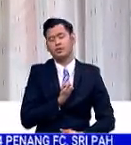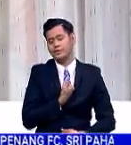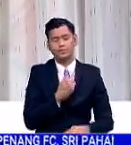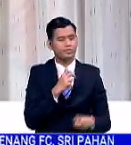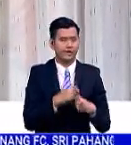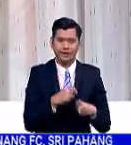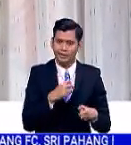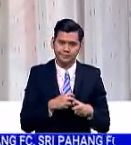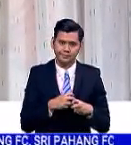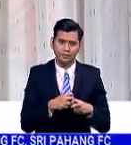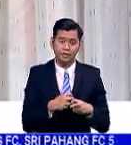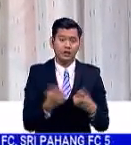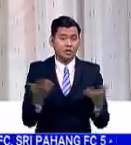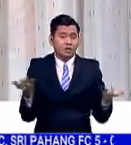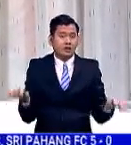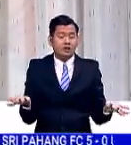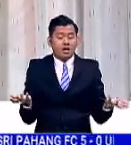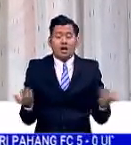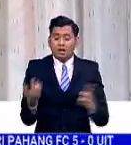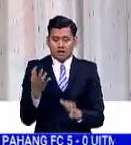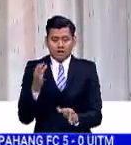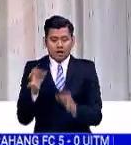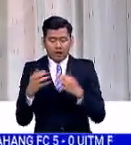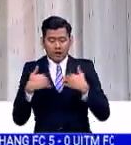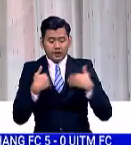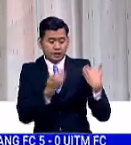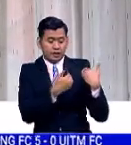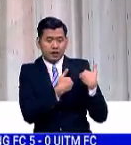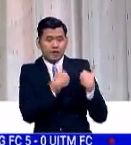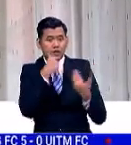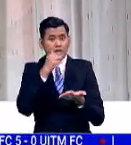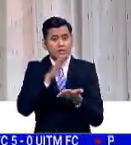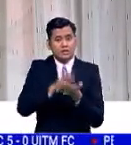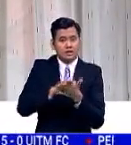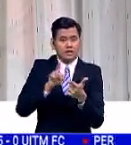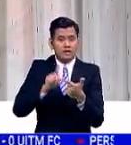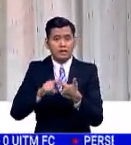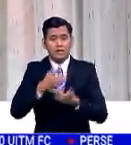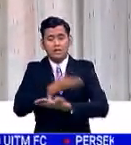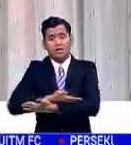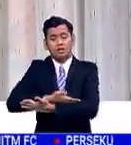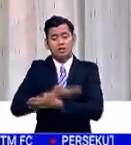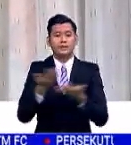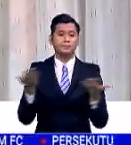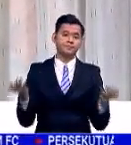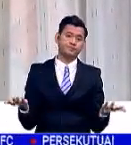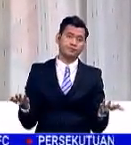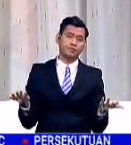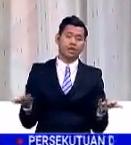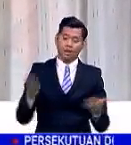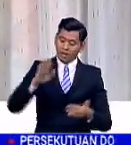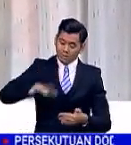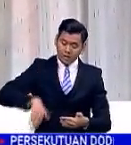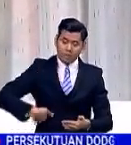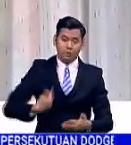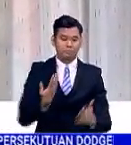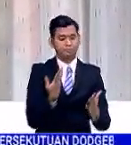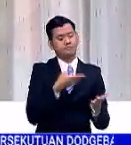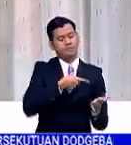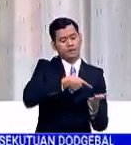susah, apatah lagi dengan ada tanggungan isteri dan anak-anak. Ini belum masuk sewa